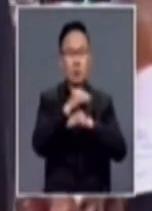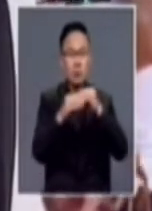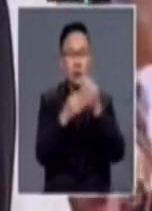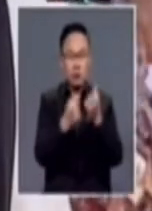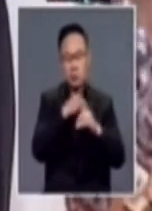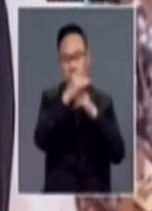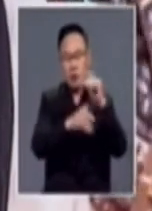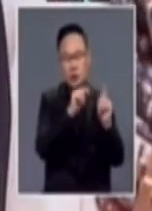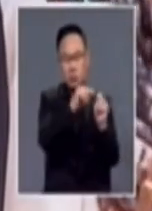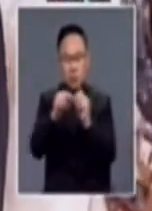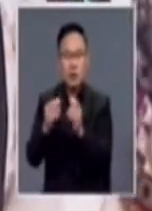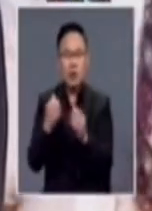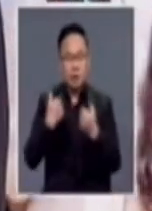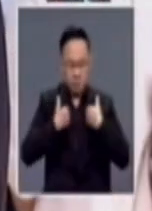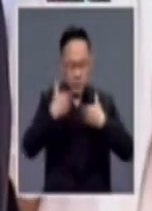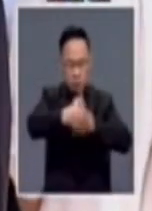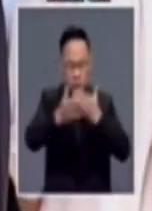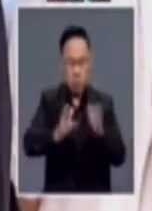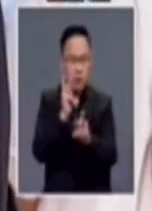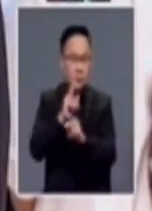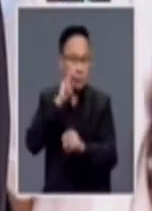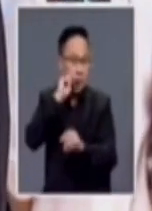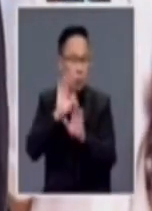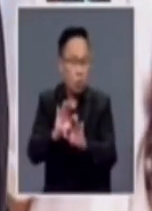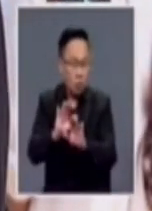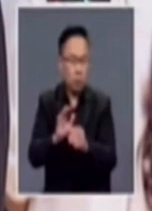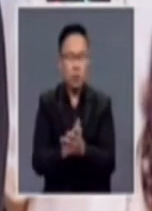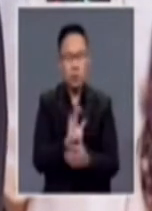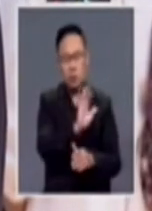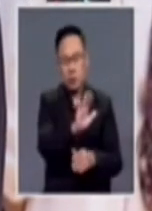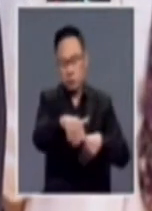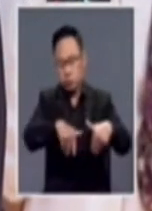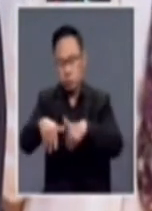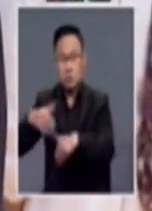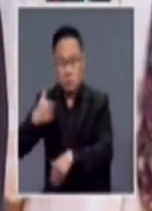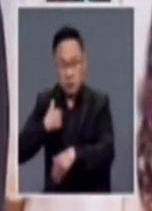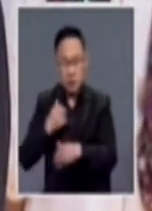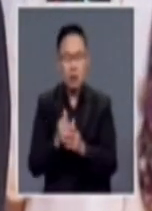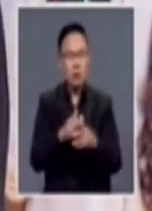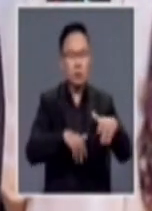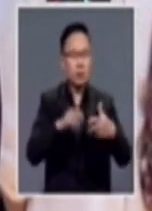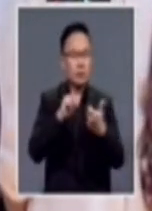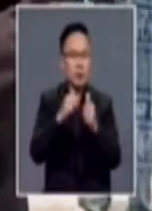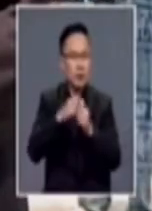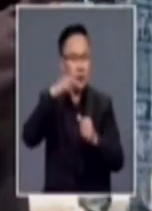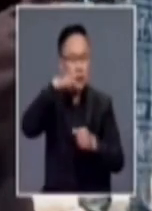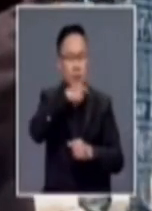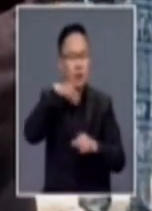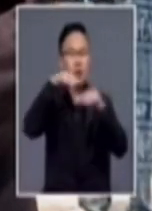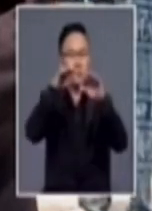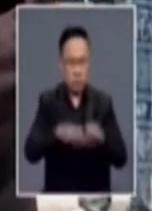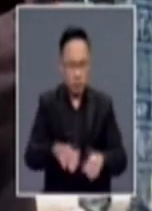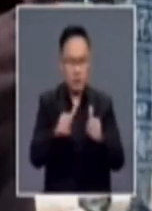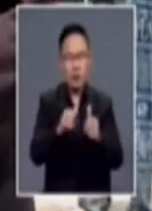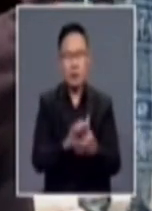ตำบลต่างๆให้มีแก้มลิงได้นะครับหมู่บ้านก็มีความแข็งแรงประชาชนแข็งแรงเพราะนั้นเรื่องการขาดแคลนน้ำก็จะลดลง ค่ะและ